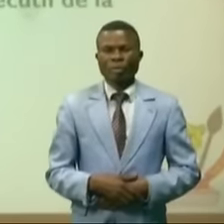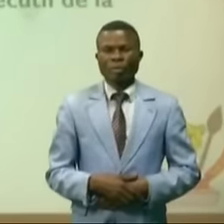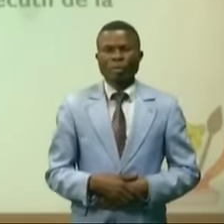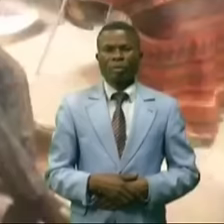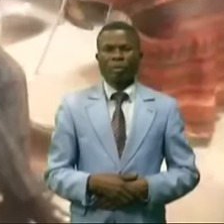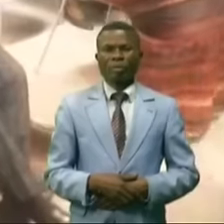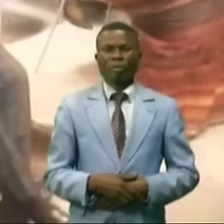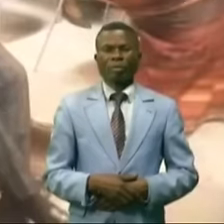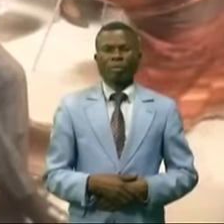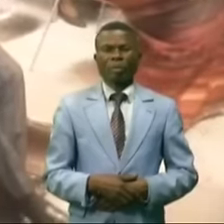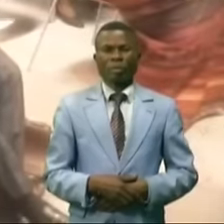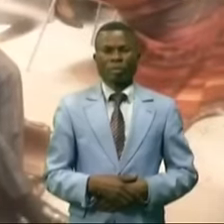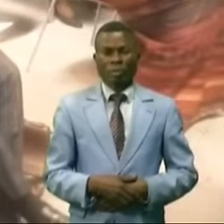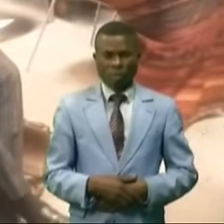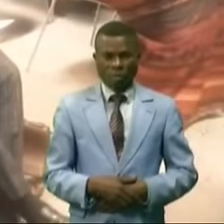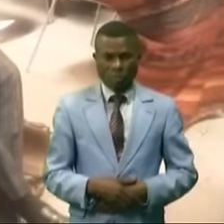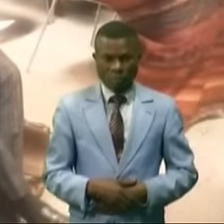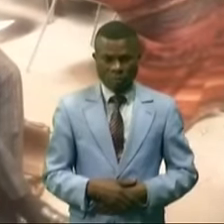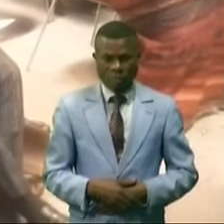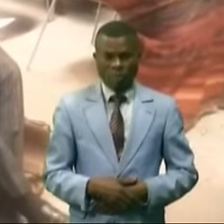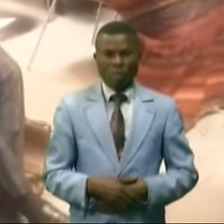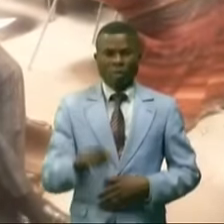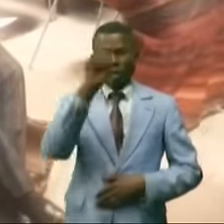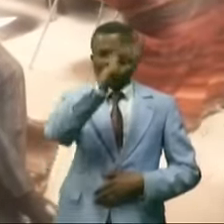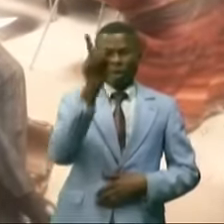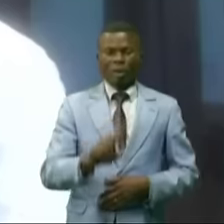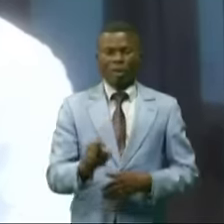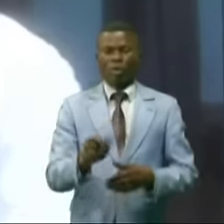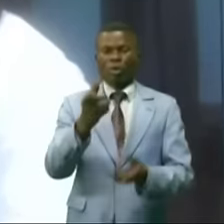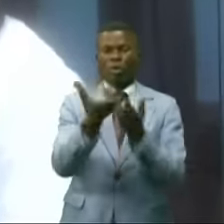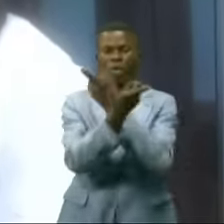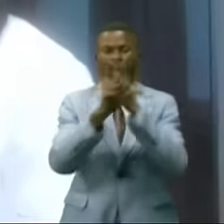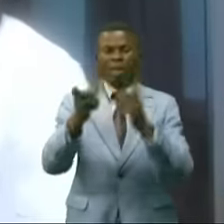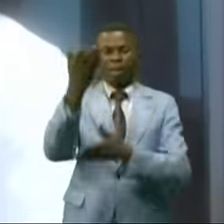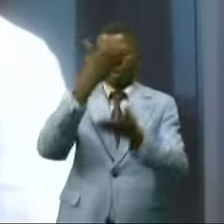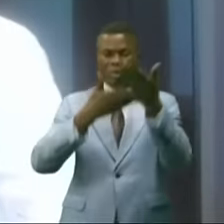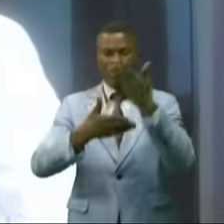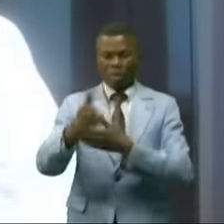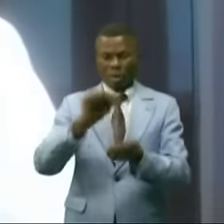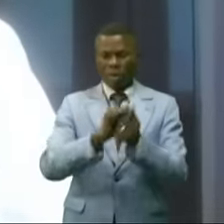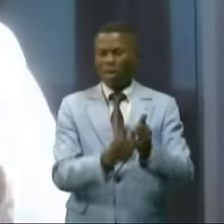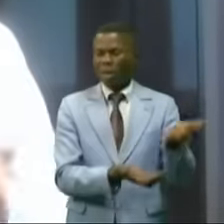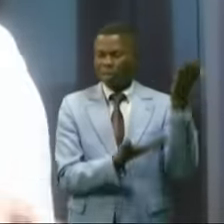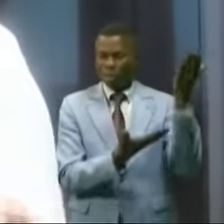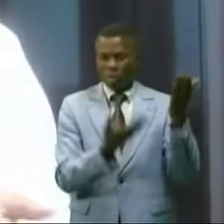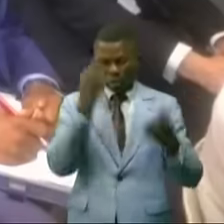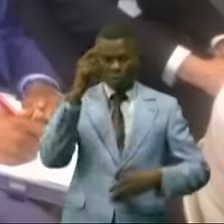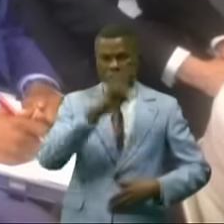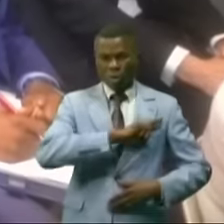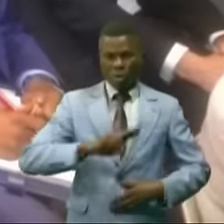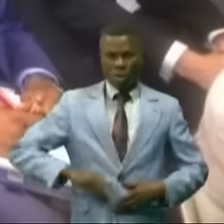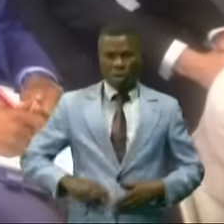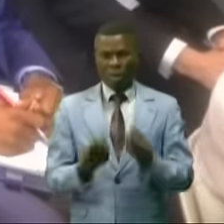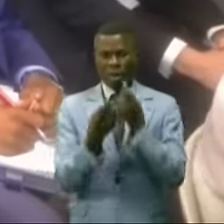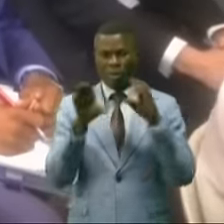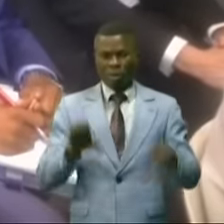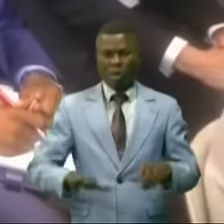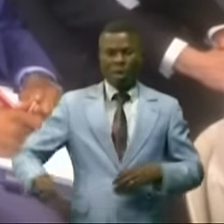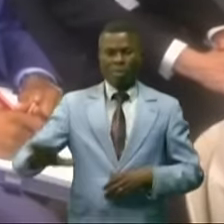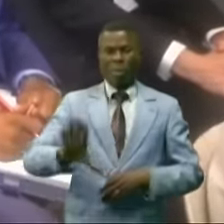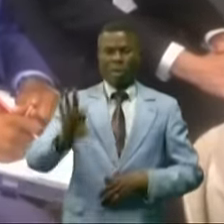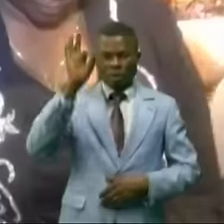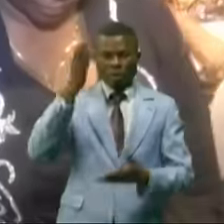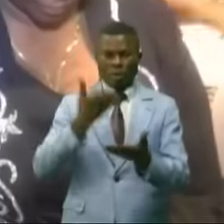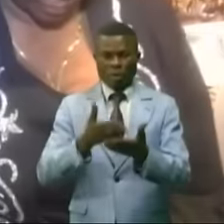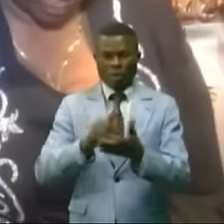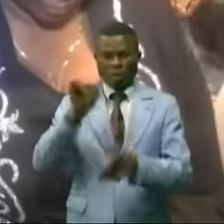L'avancement de la mise en œuvre de la zone de libre-échange continentale africaine demeure une priorité pour la République démocratique du Congo, pays choisi par